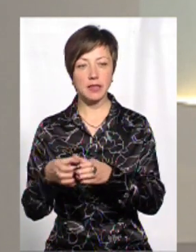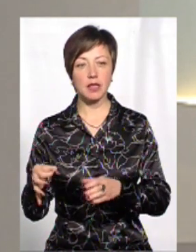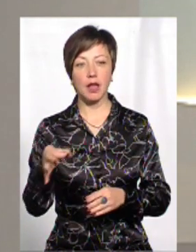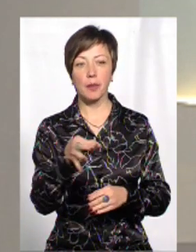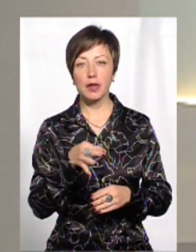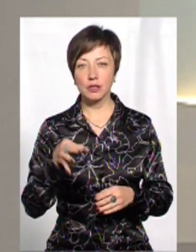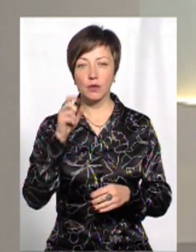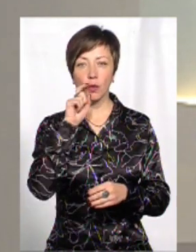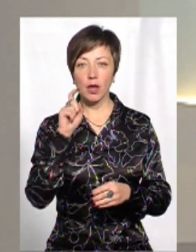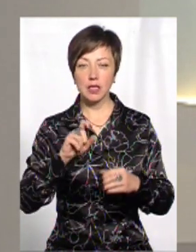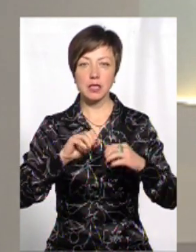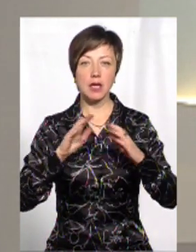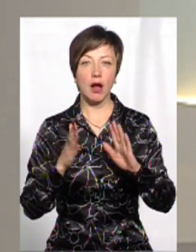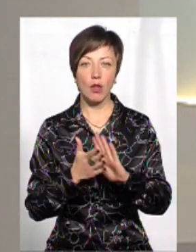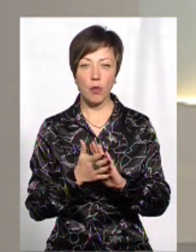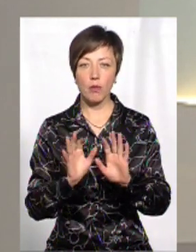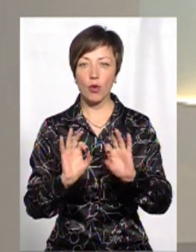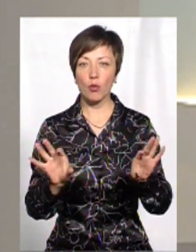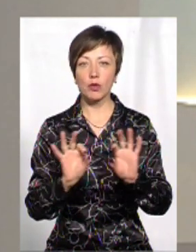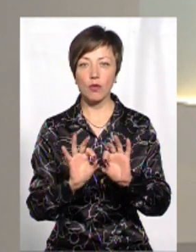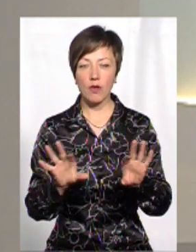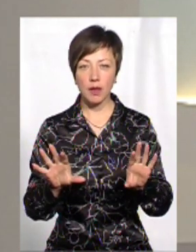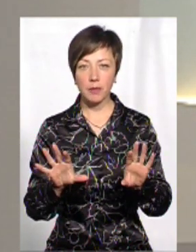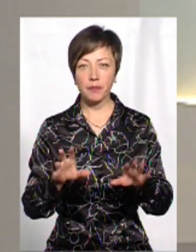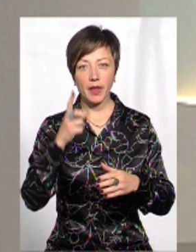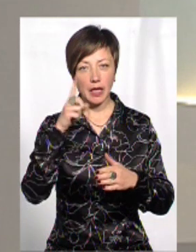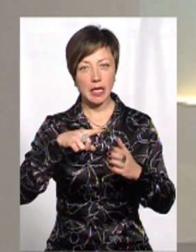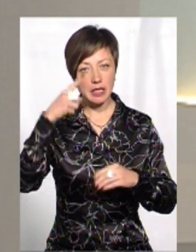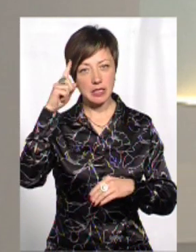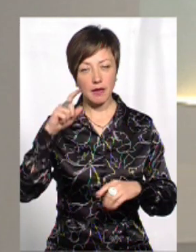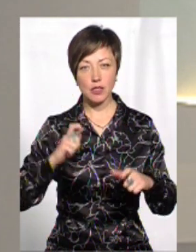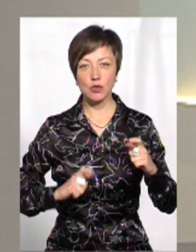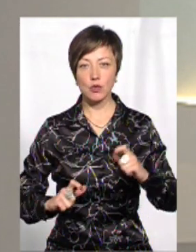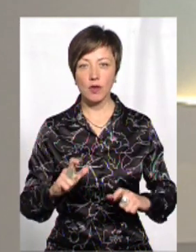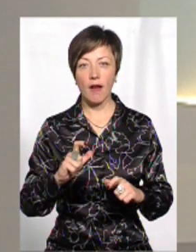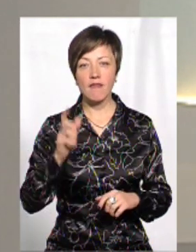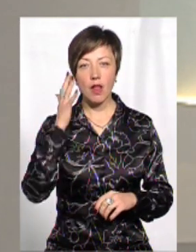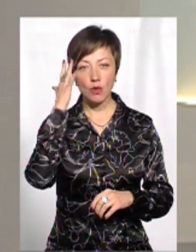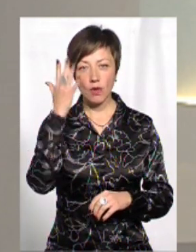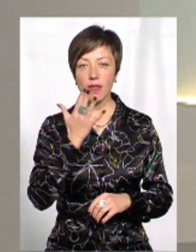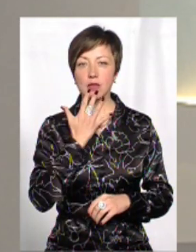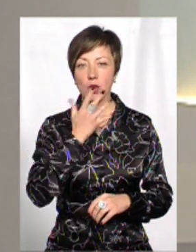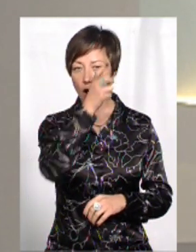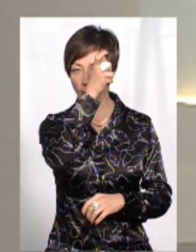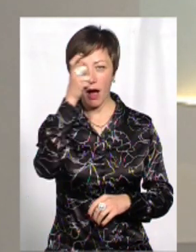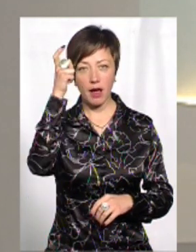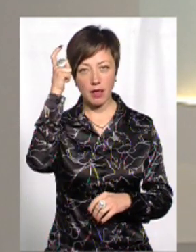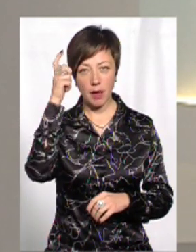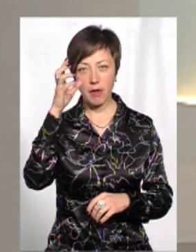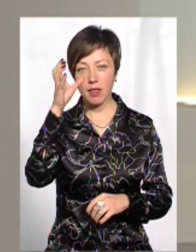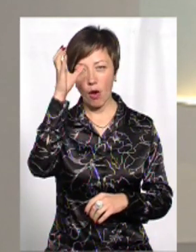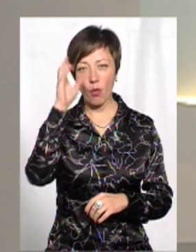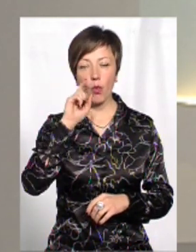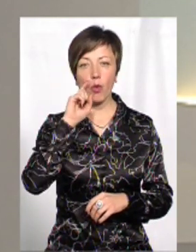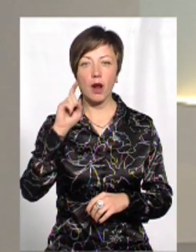Хмельниччині і в Україні загалом прокоментувала релігієзнавець Інституту філософії Національної академії